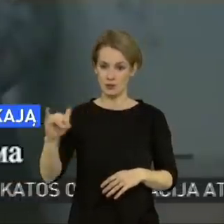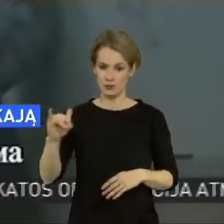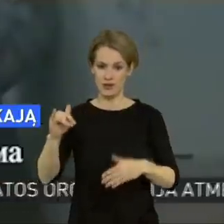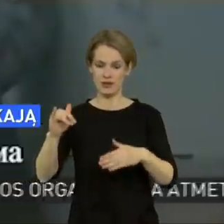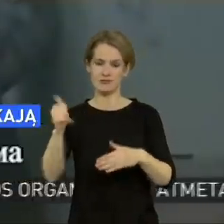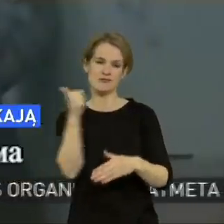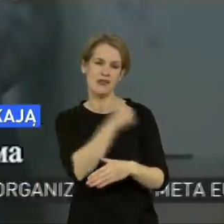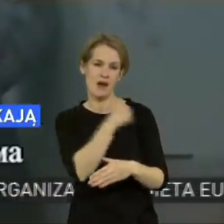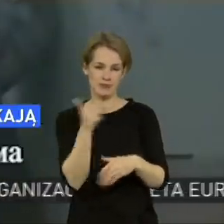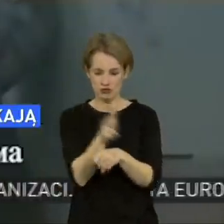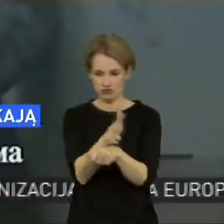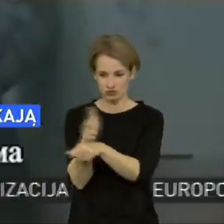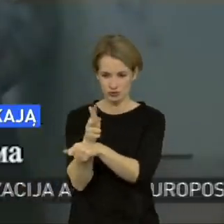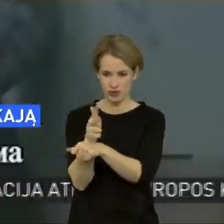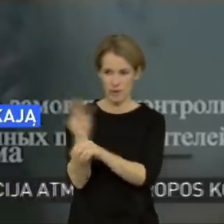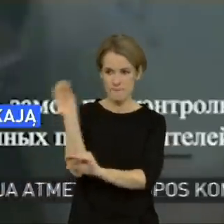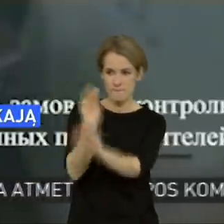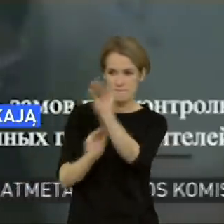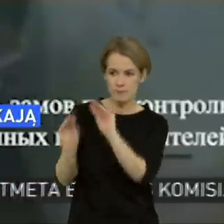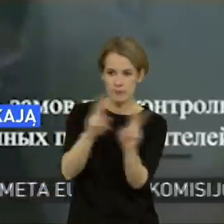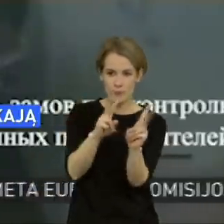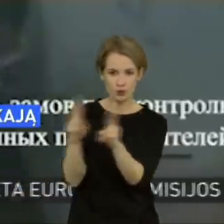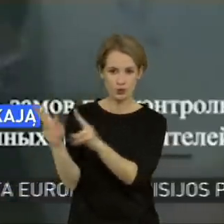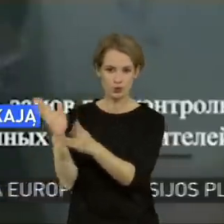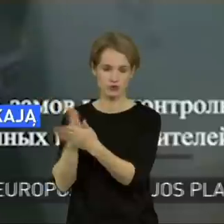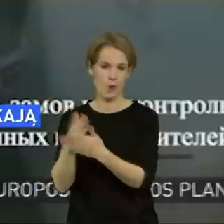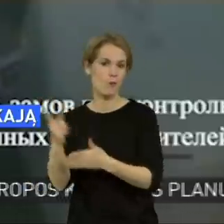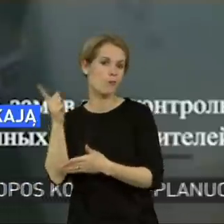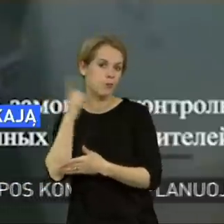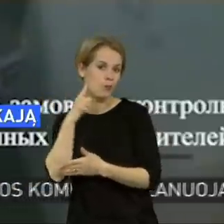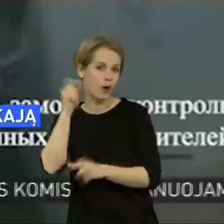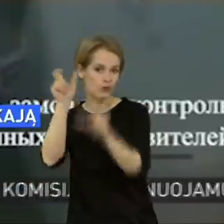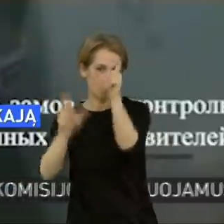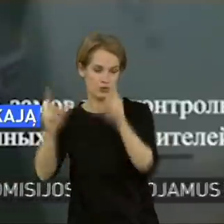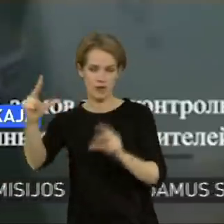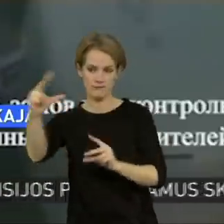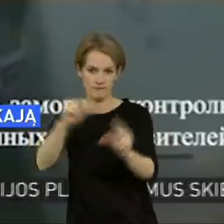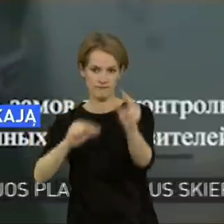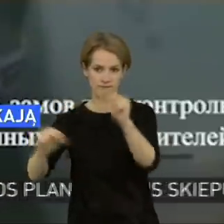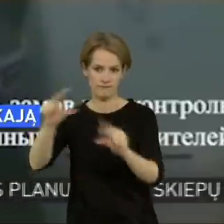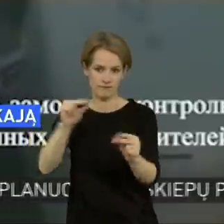slapta darytas įrašas, jame girdisi, kad žmonės kalba